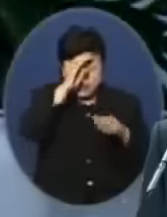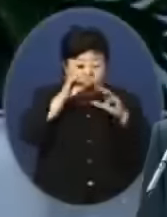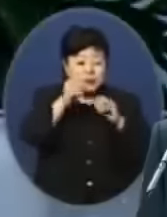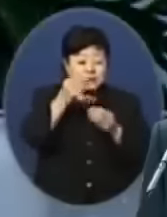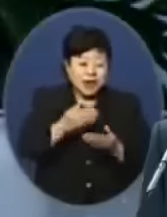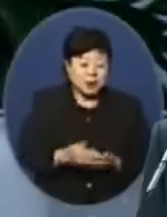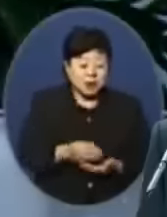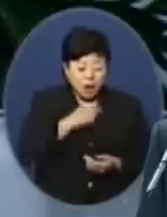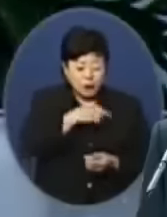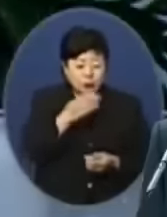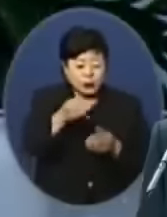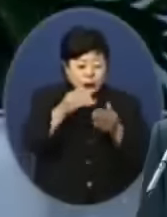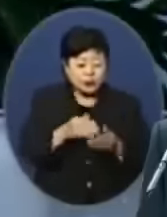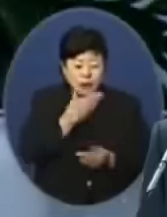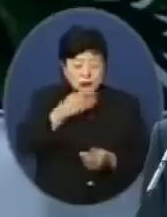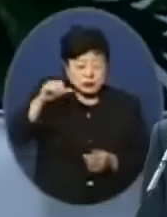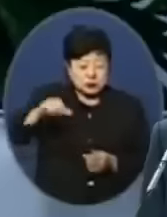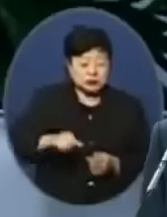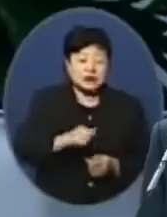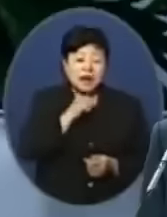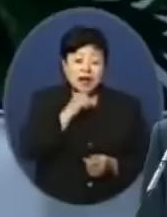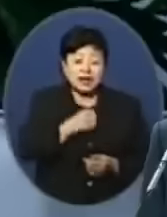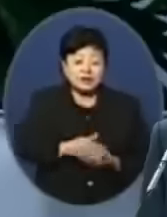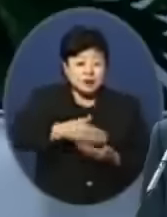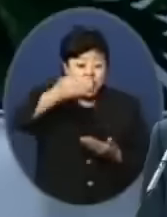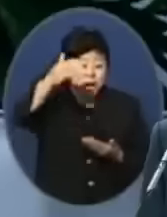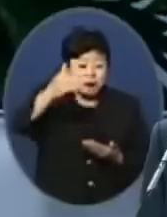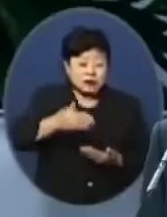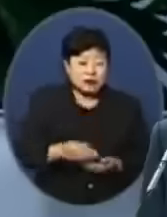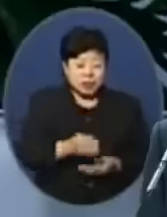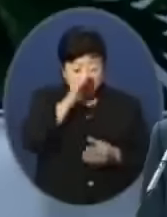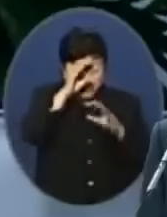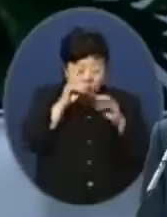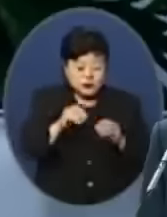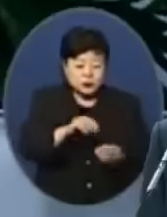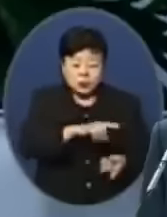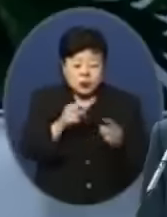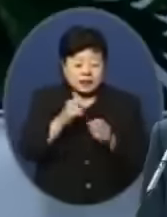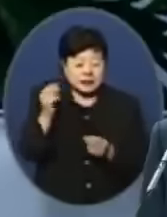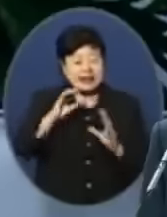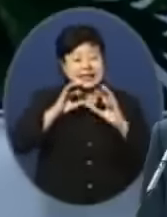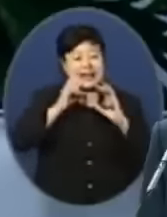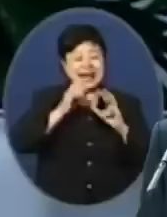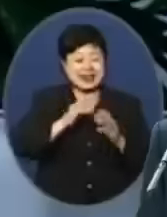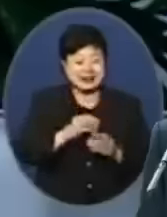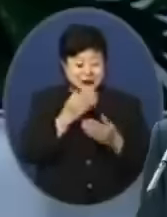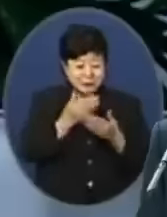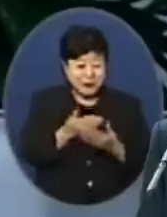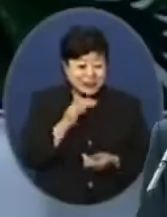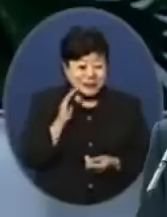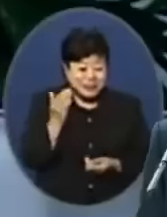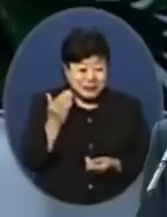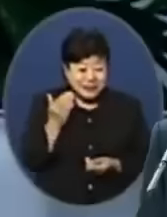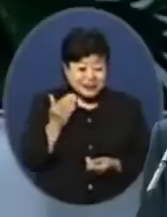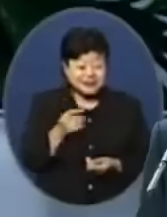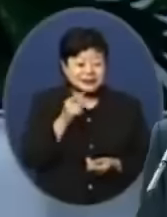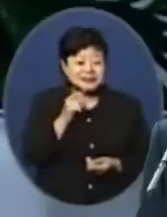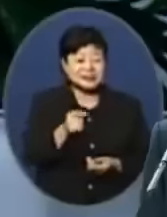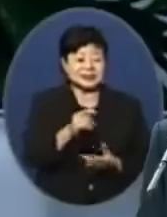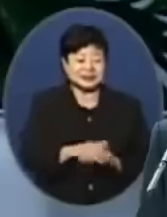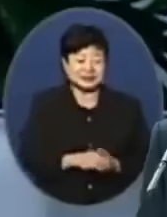낫고 보혈을 통해서 저주와 가난이 물러가고 보혈을 통해서 부활 영생 천국이 주어졌지 않습니까?